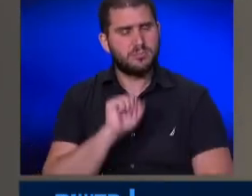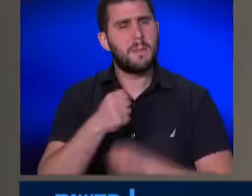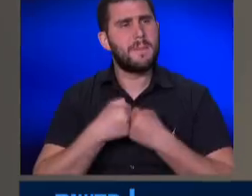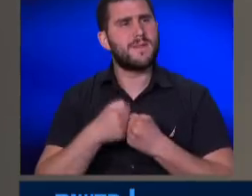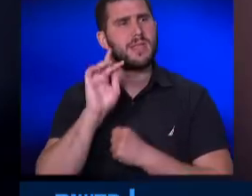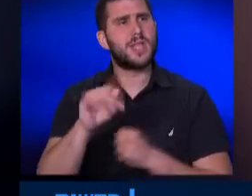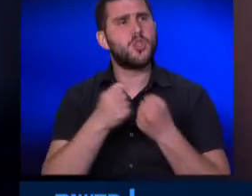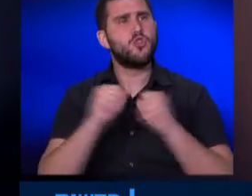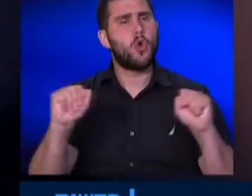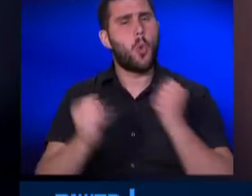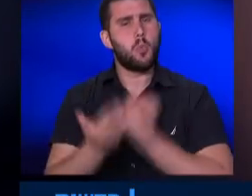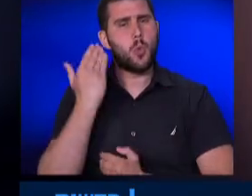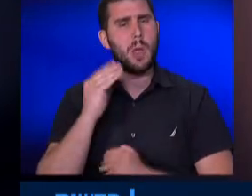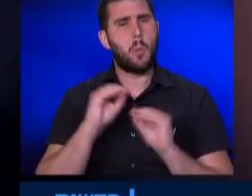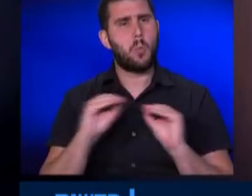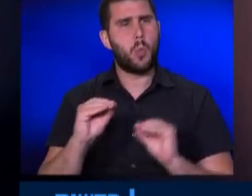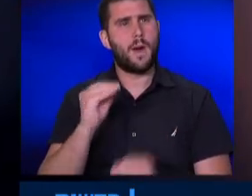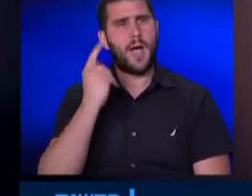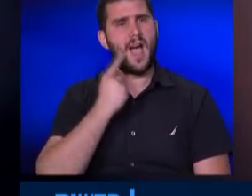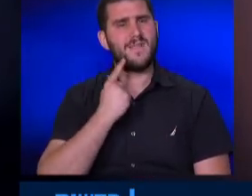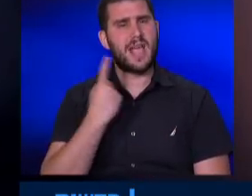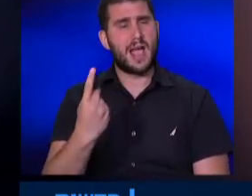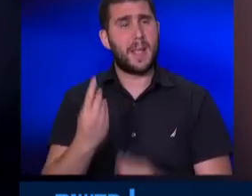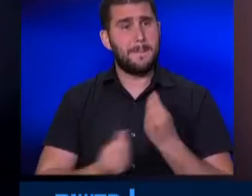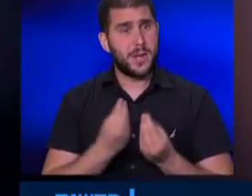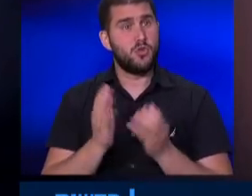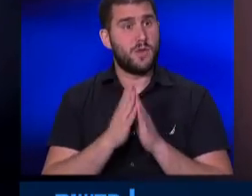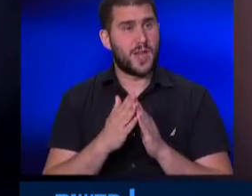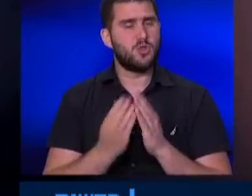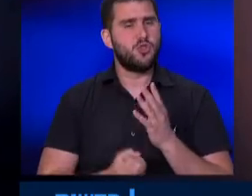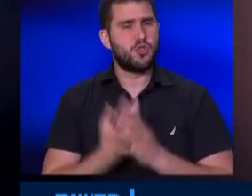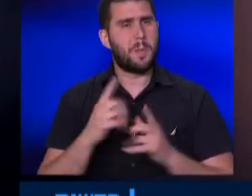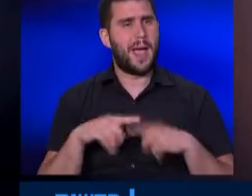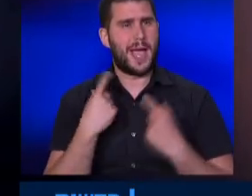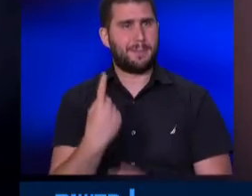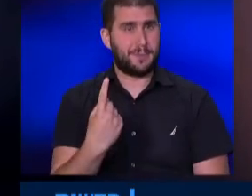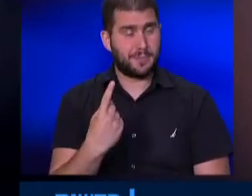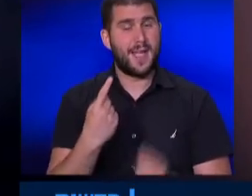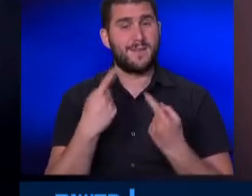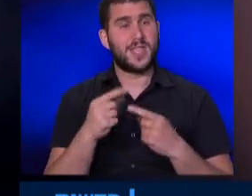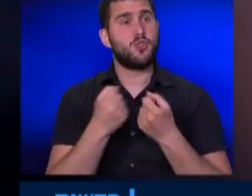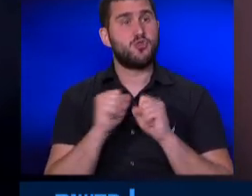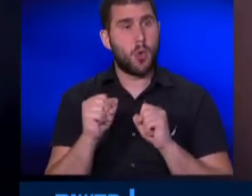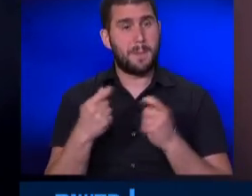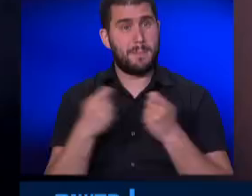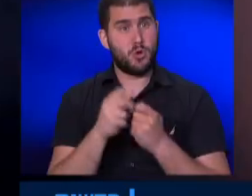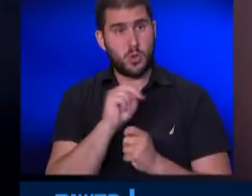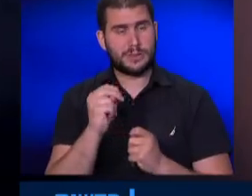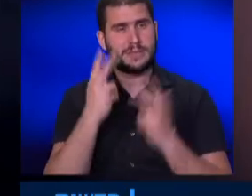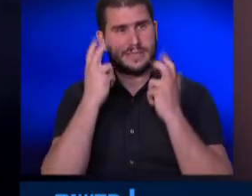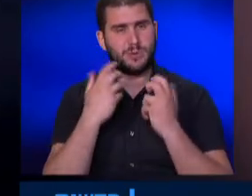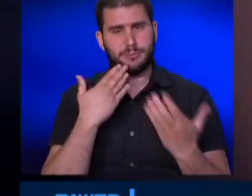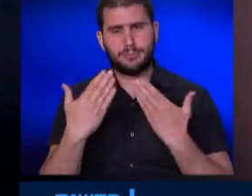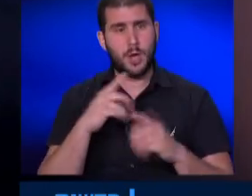נגד שחרורו המוקדם של המורה עבריין המין, שכעת מבקש לשקם את חייו. ועדת השחרורים בעניינו צפויה